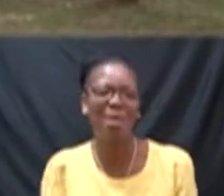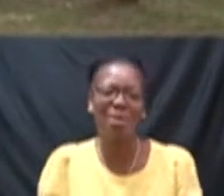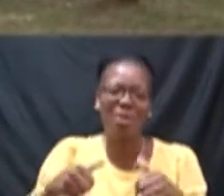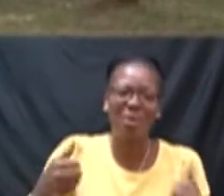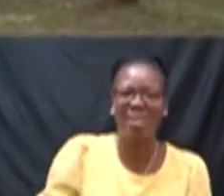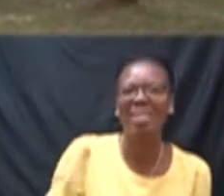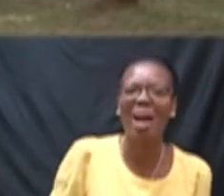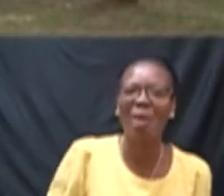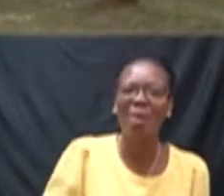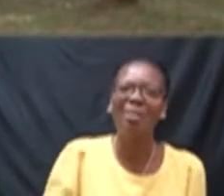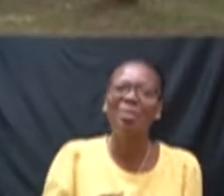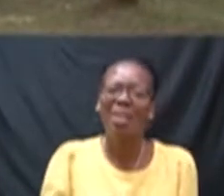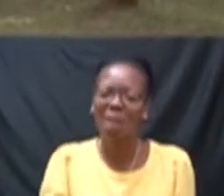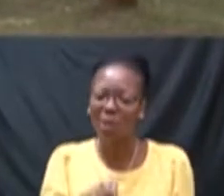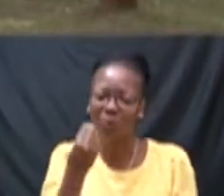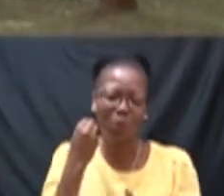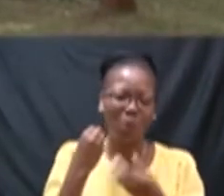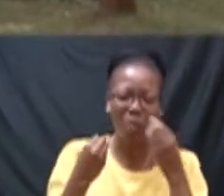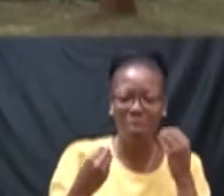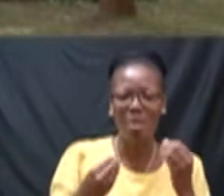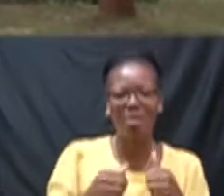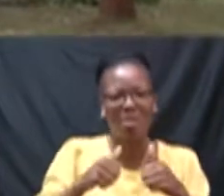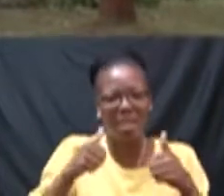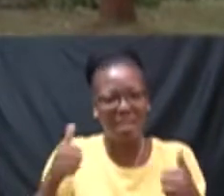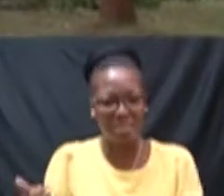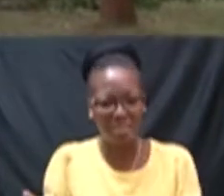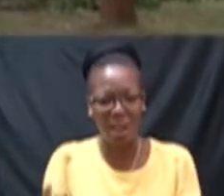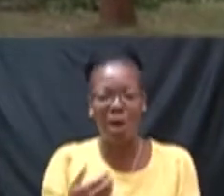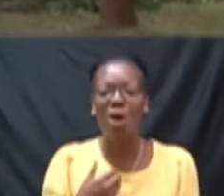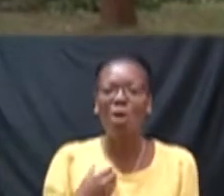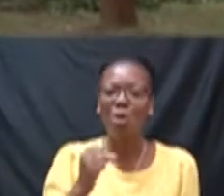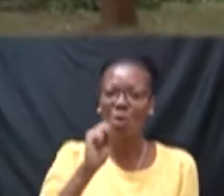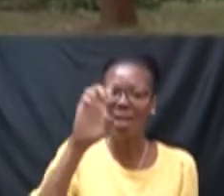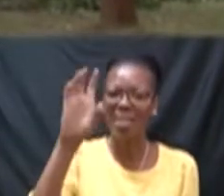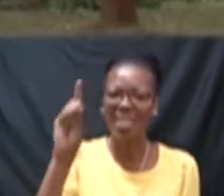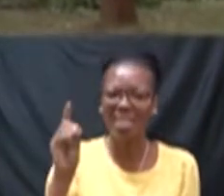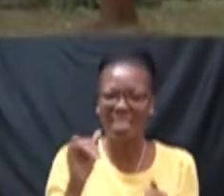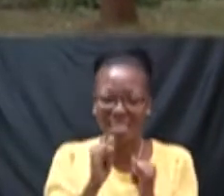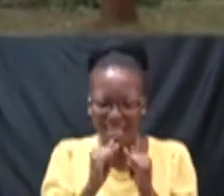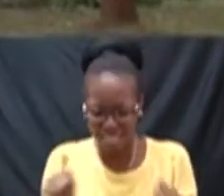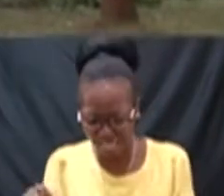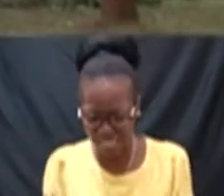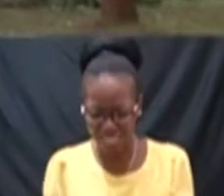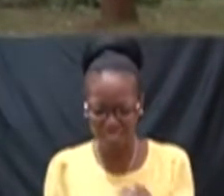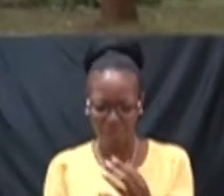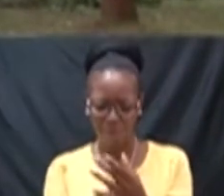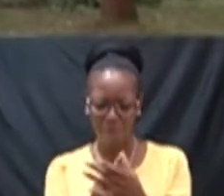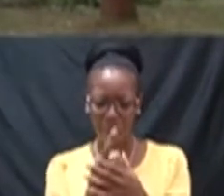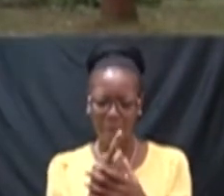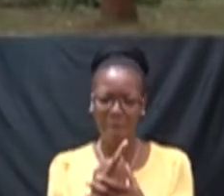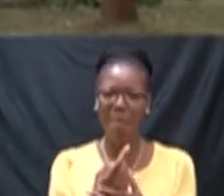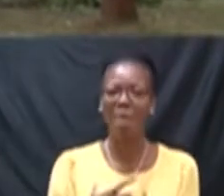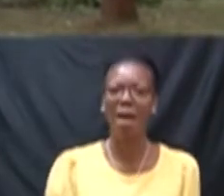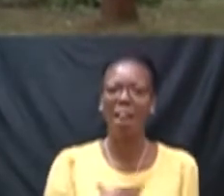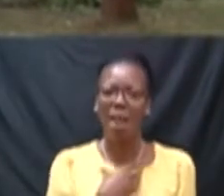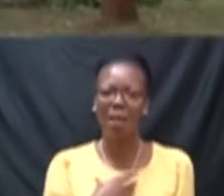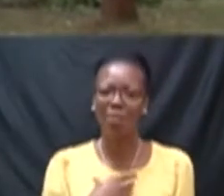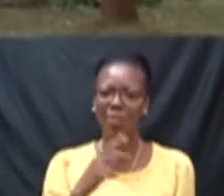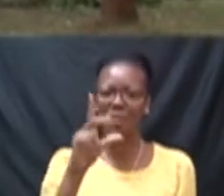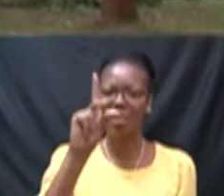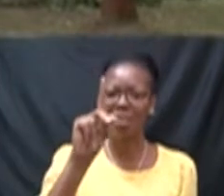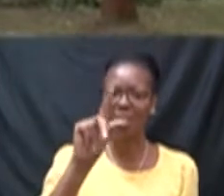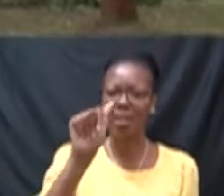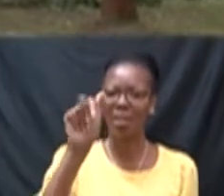ukapika wali, pilau au hata biriani. Kwa mbegu safi na miche safi, tembelea Calro Muguga